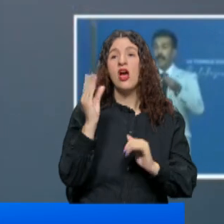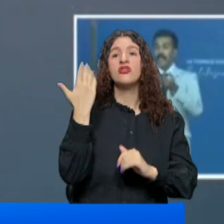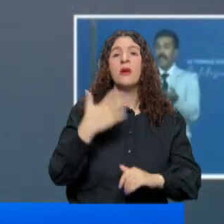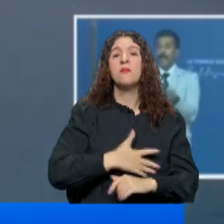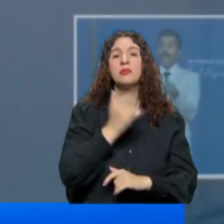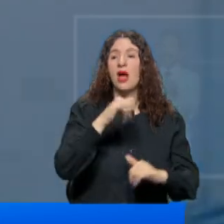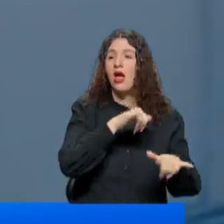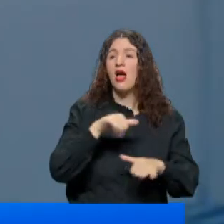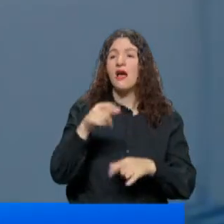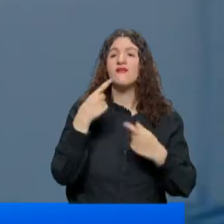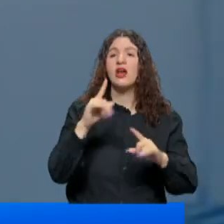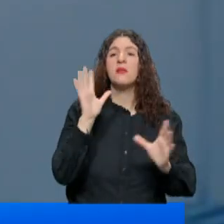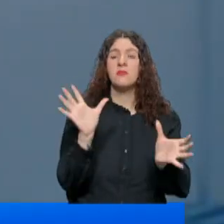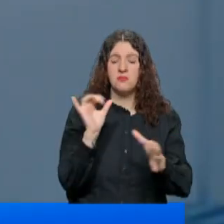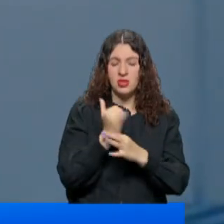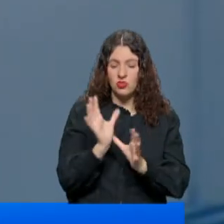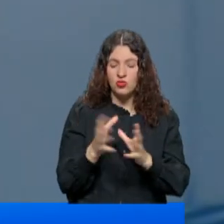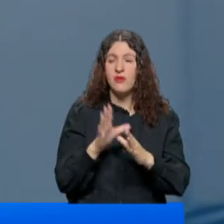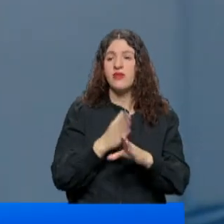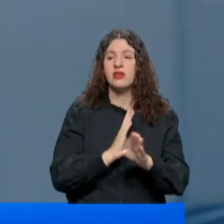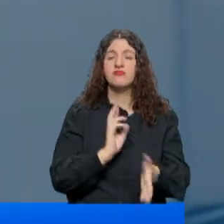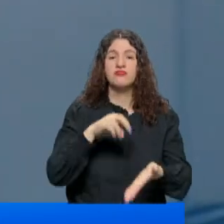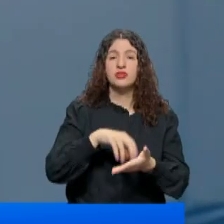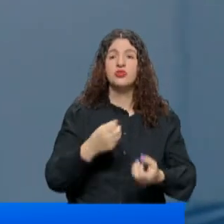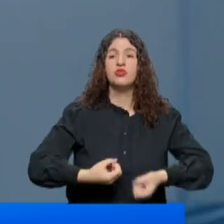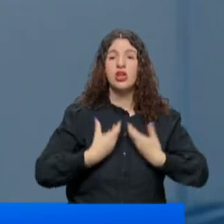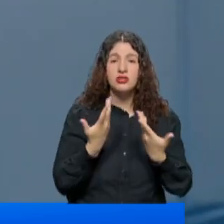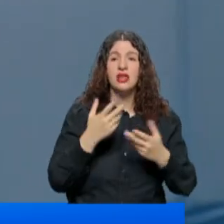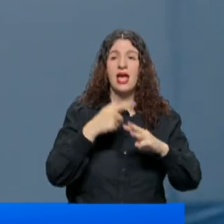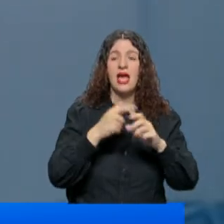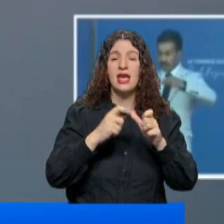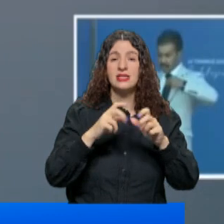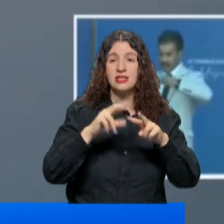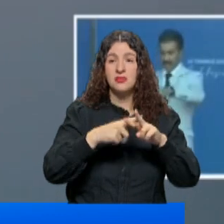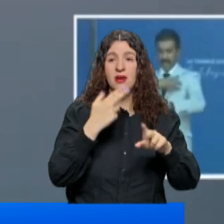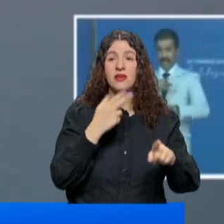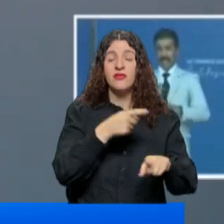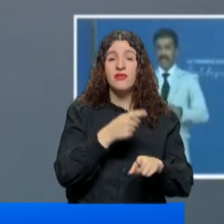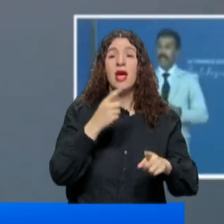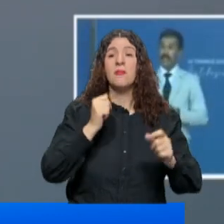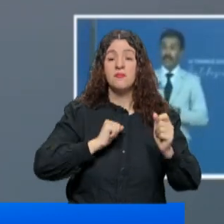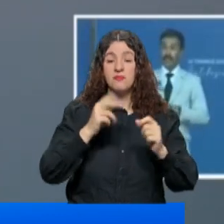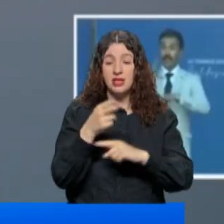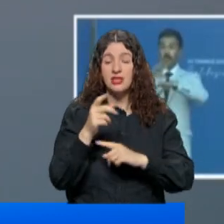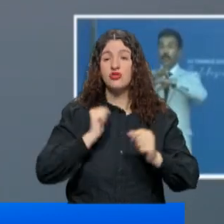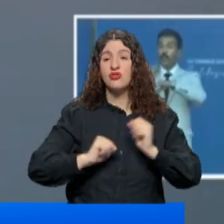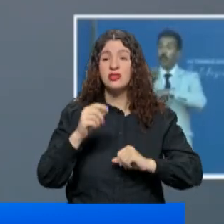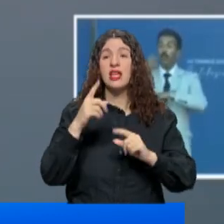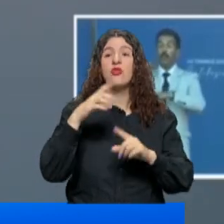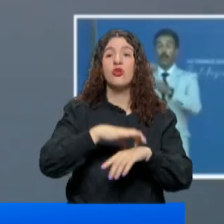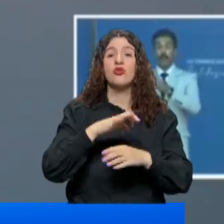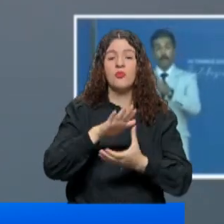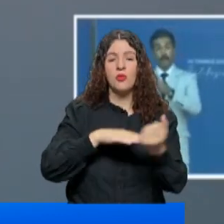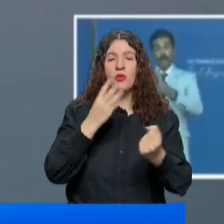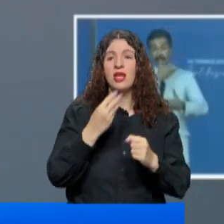mitinglerde olduğu gibi farklı meslek gruplarından vatandaşlar çıktı. Üretici Esma Ay ve Balıkesir Üniversitesi Tıp Fakültesinden yeni mezun olan